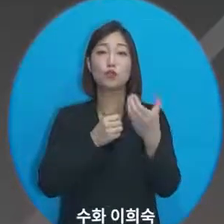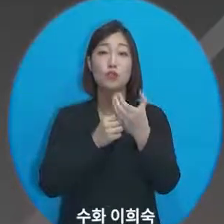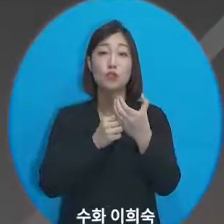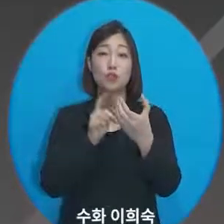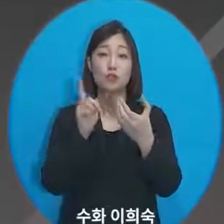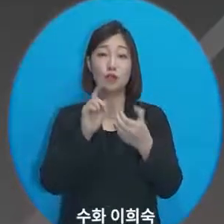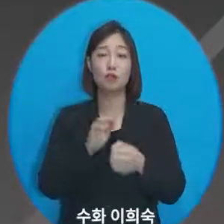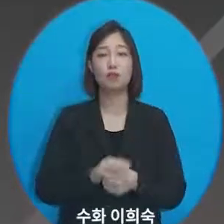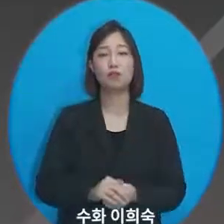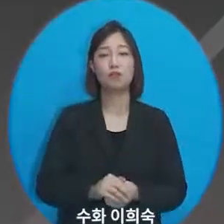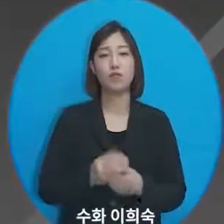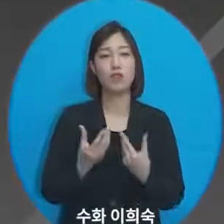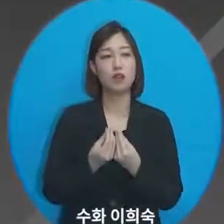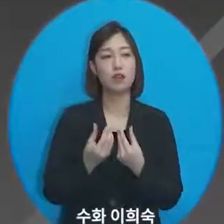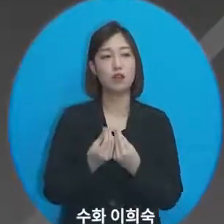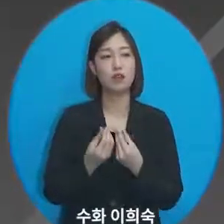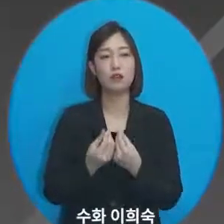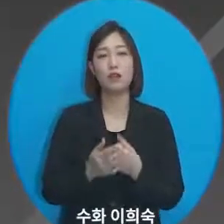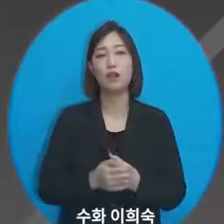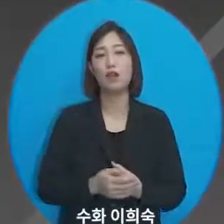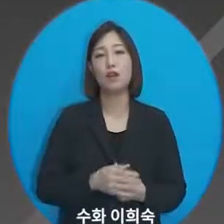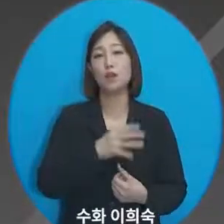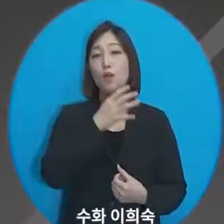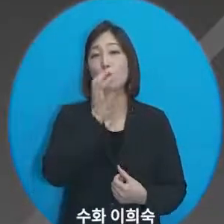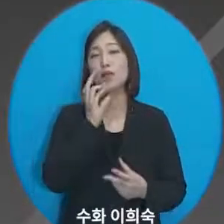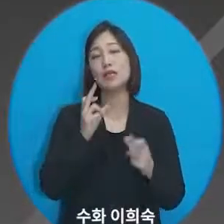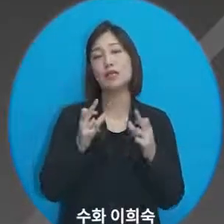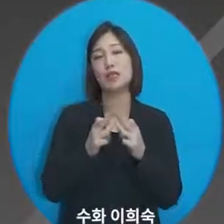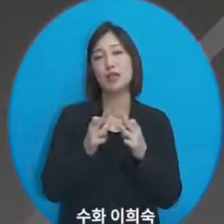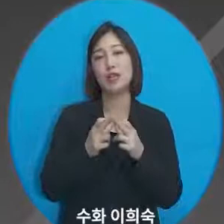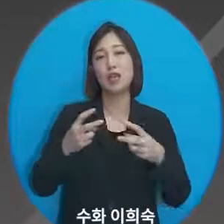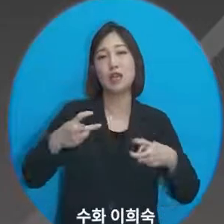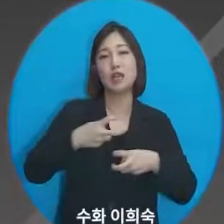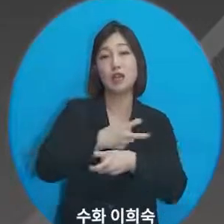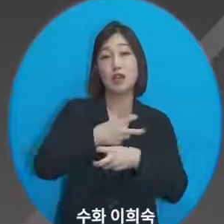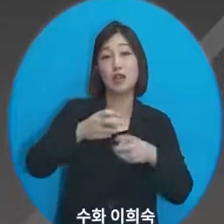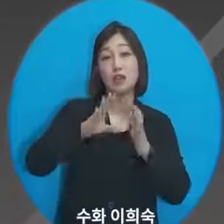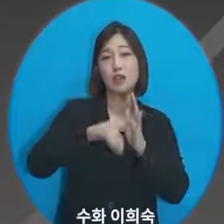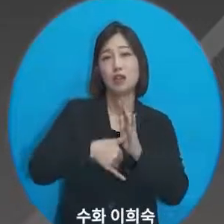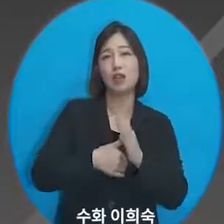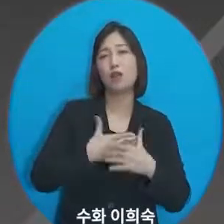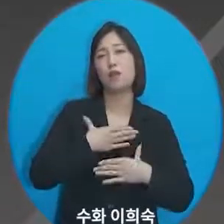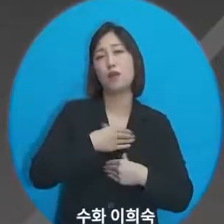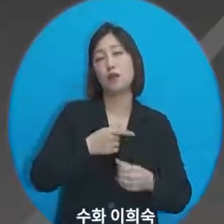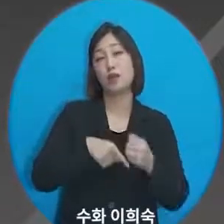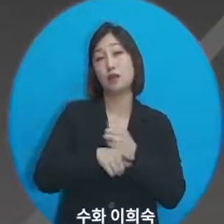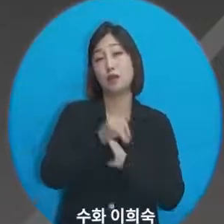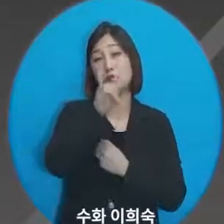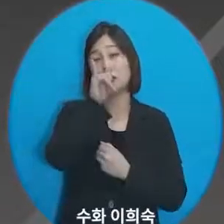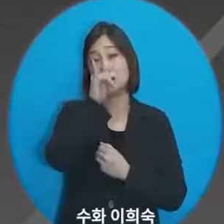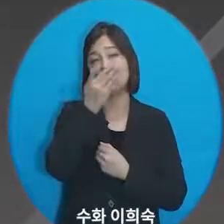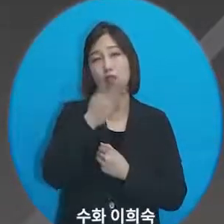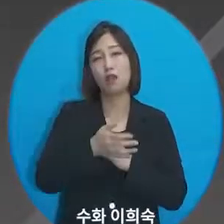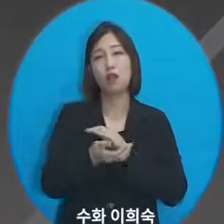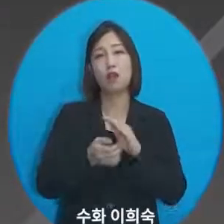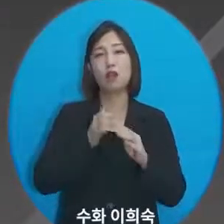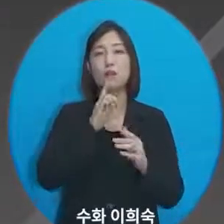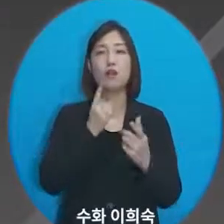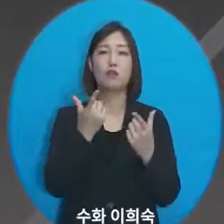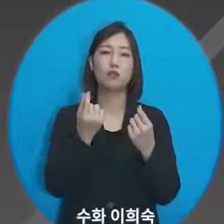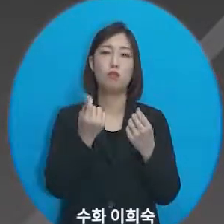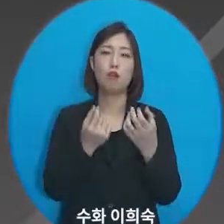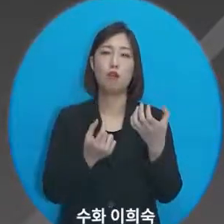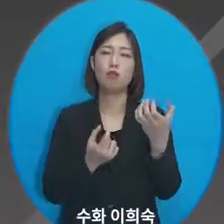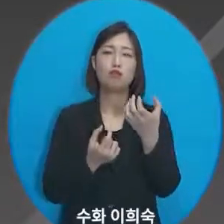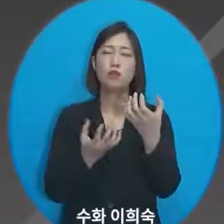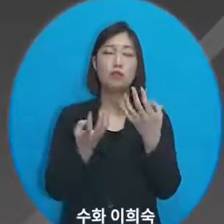노인분들이 편하게 이동할 수 있다는 거고요. 이런 90점이 넘는 건물들이 많이 나와야